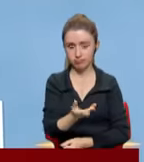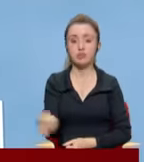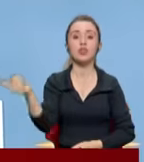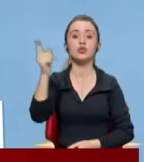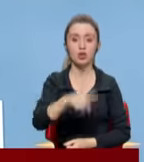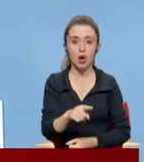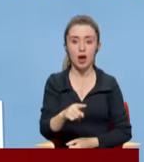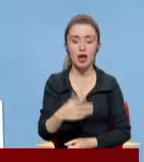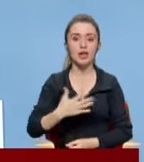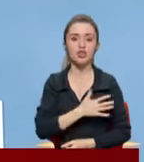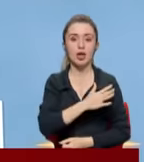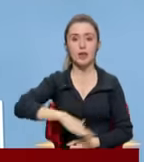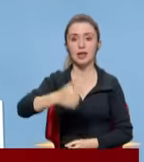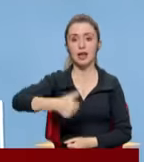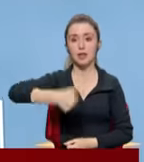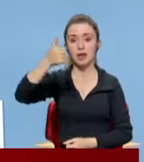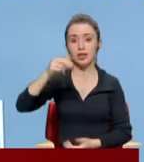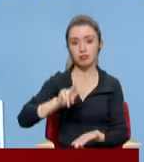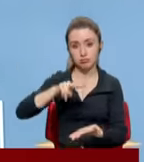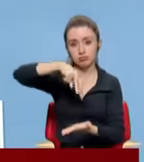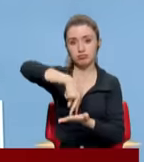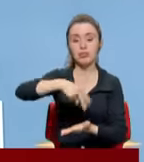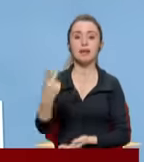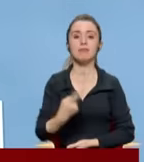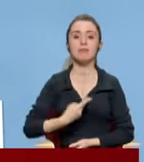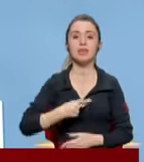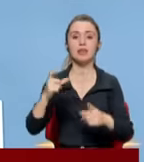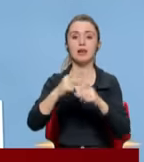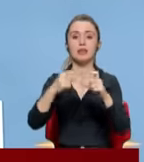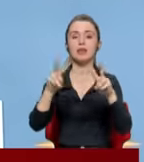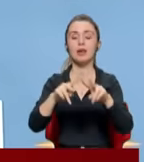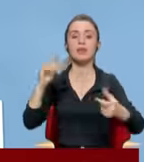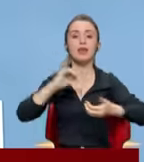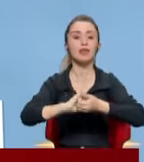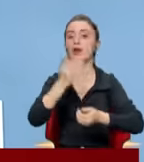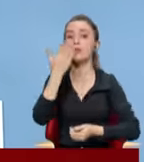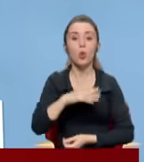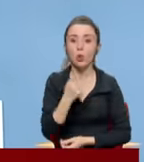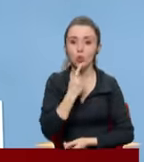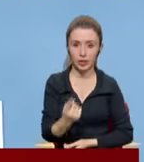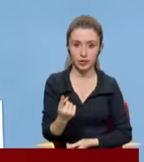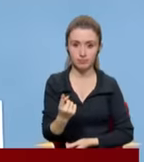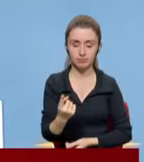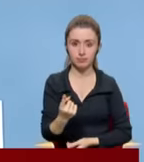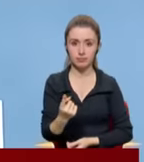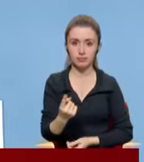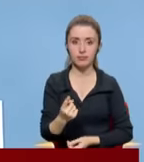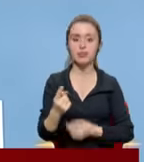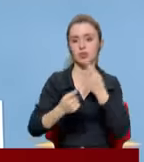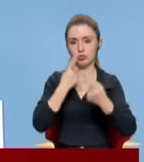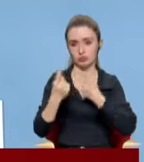son CHP Genel Başkanı çıkıp bizim demle ittifakımız yok diye demeç